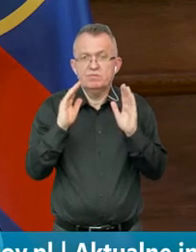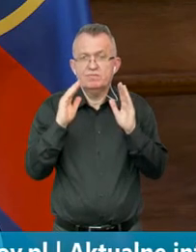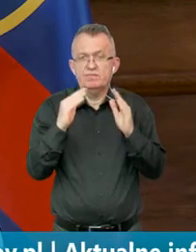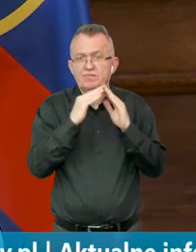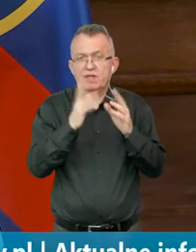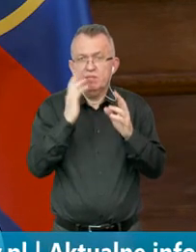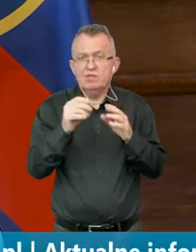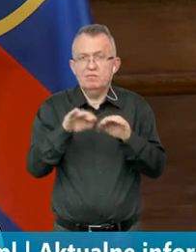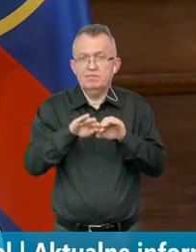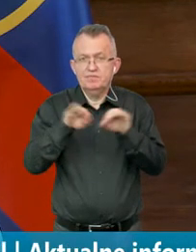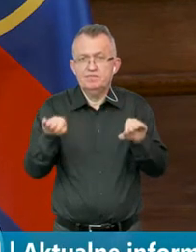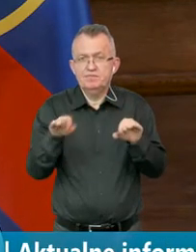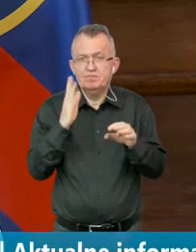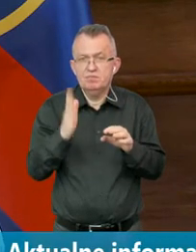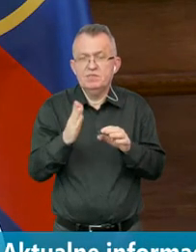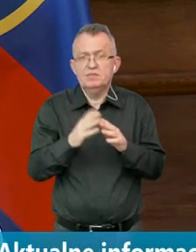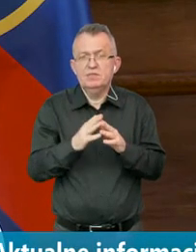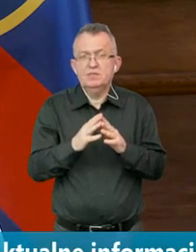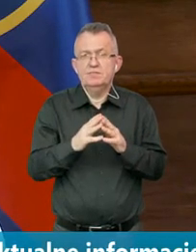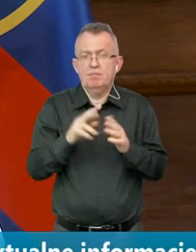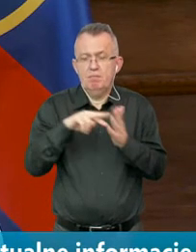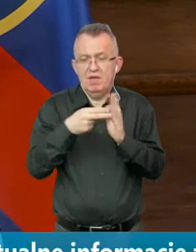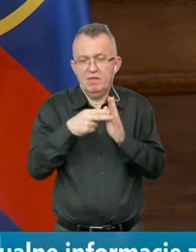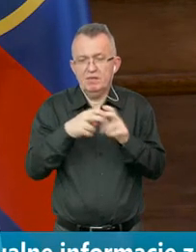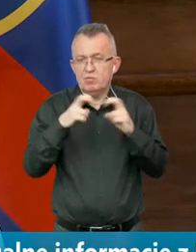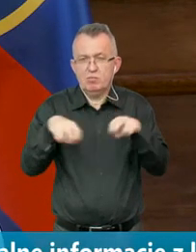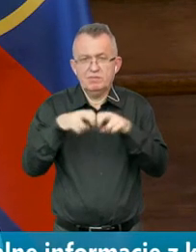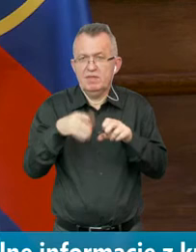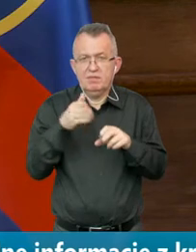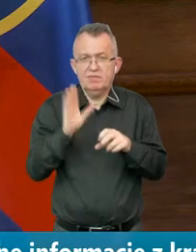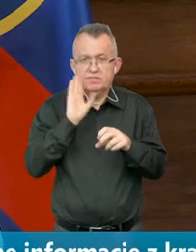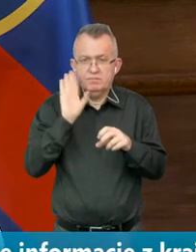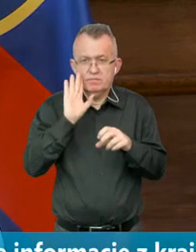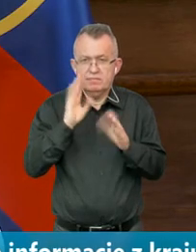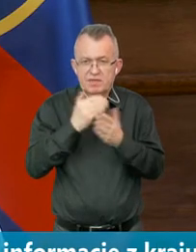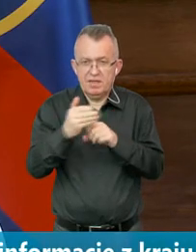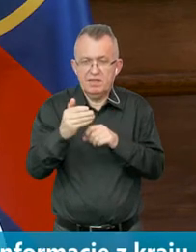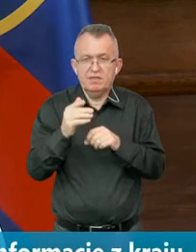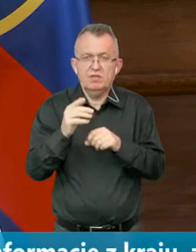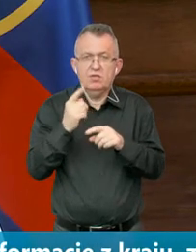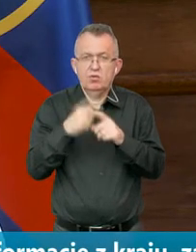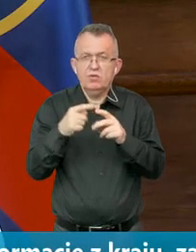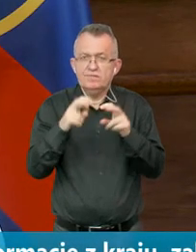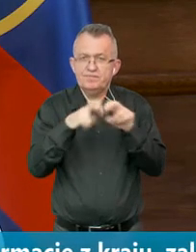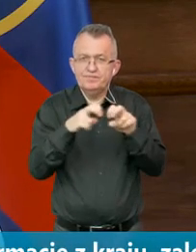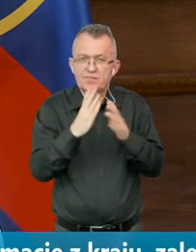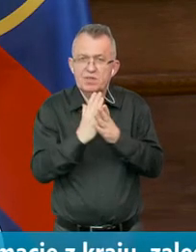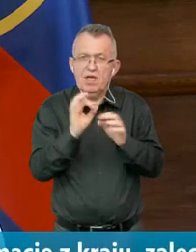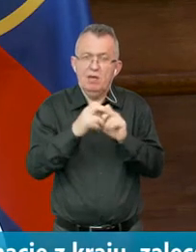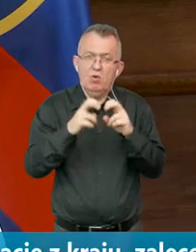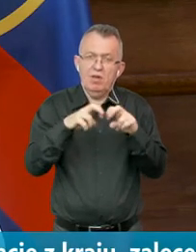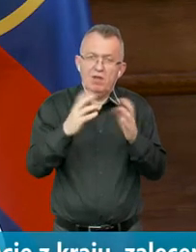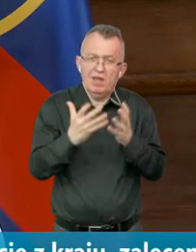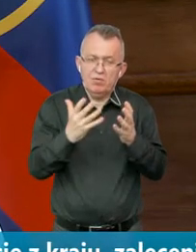wyjęta spod planowanych rozbiórek, a więc będzie mogła podlegać modernizacjom czy remontom, które